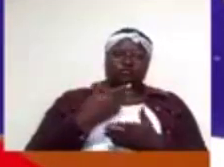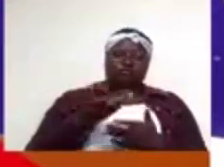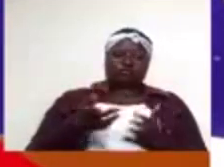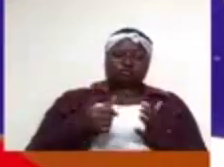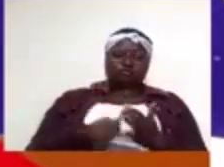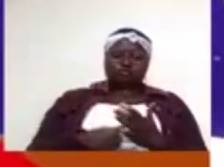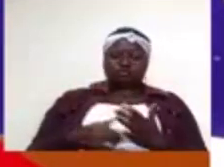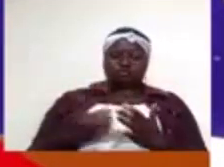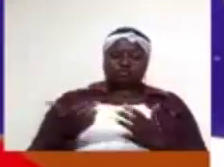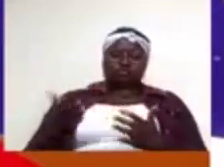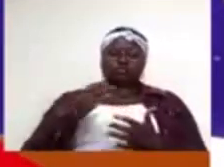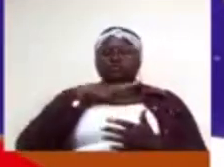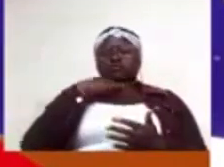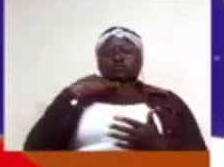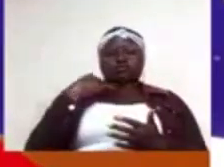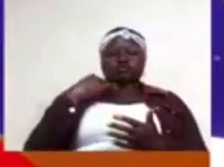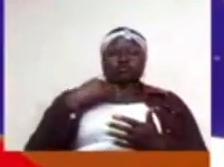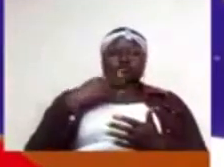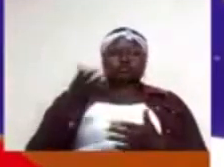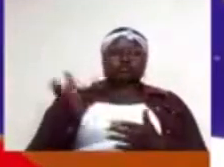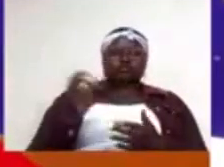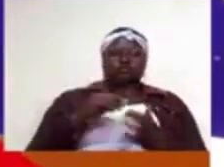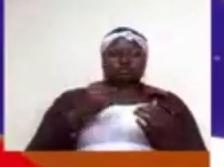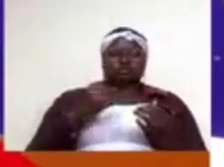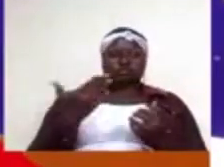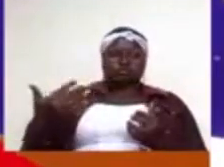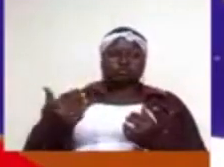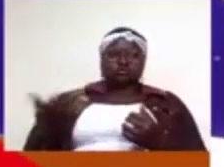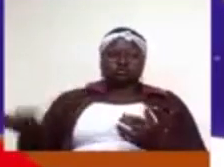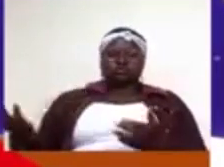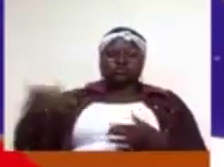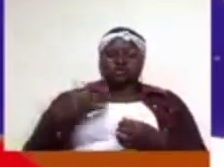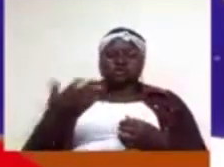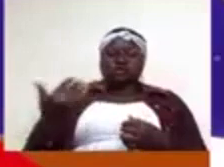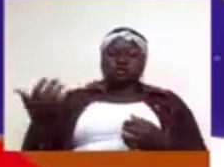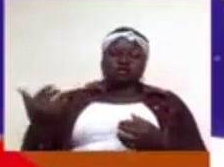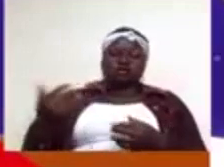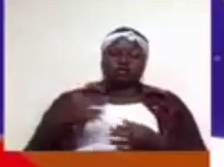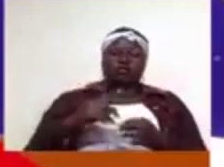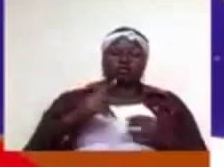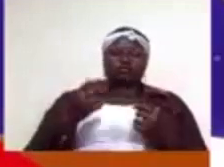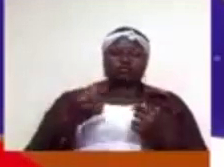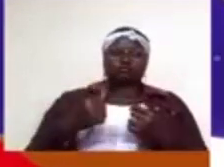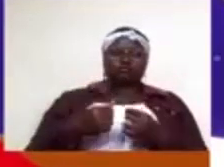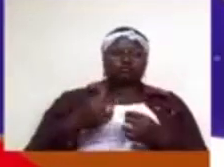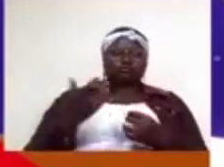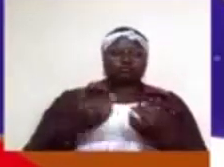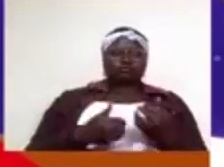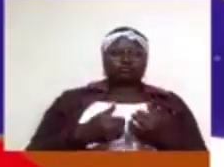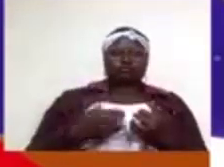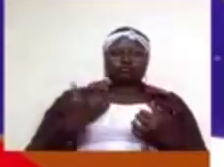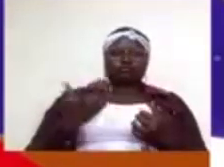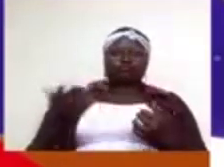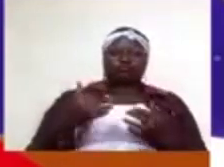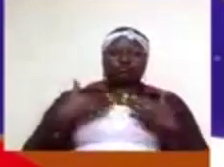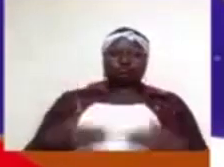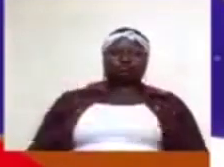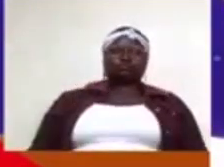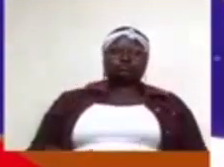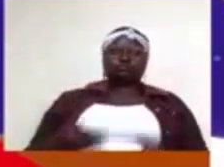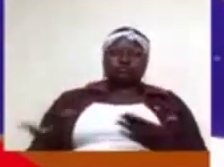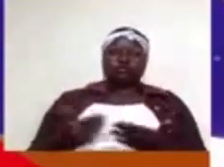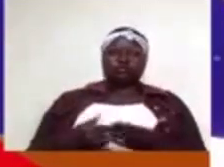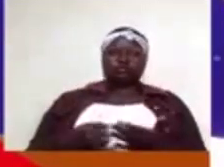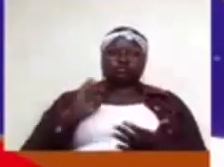giko giki gia kwiruta muoyo it cuts across everybody that is toti kuga ati ni aya aya thomu turona nginya